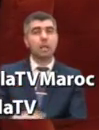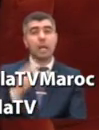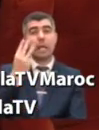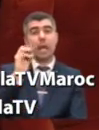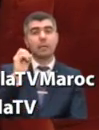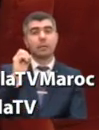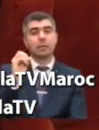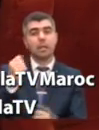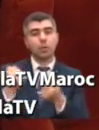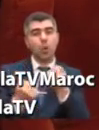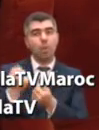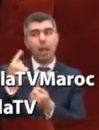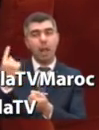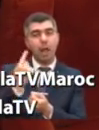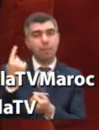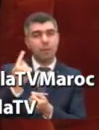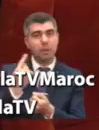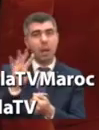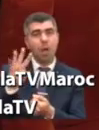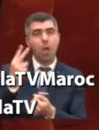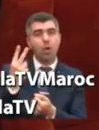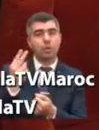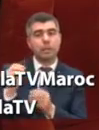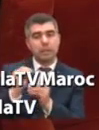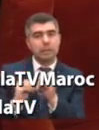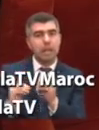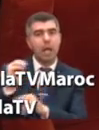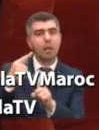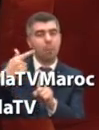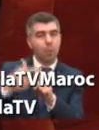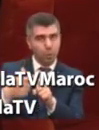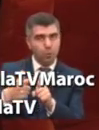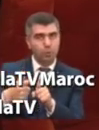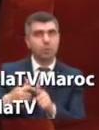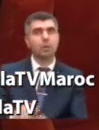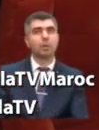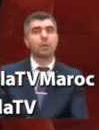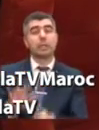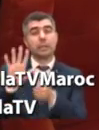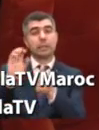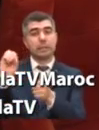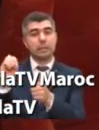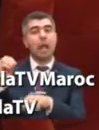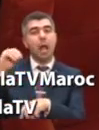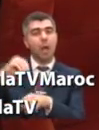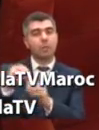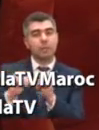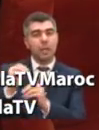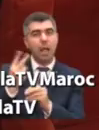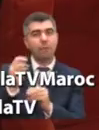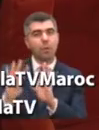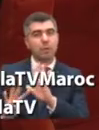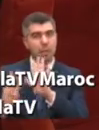إسعاف من نوع ألف، غتكون 24 سيارة إضافية هذه السنة في أبريل، و 60 سيارة من نوع باء في هذه السنة. ثم هناك